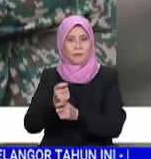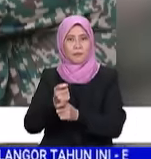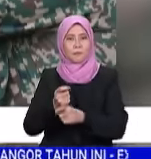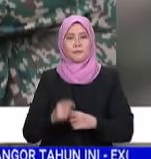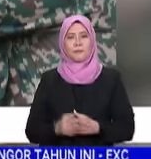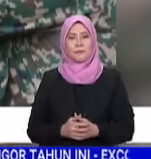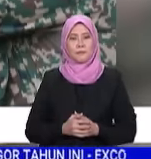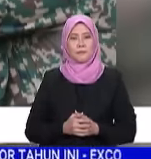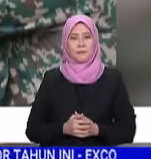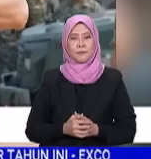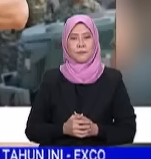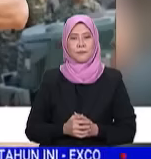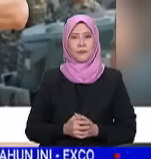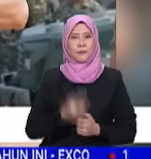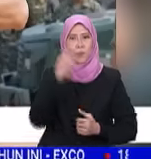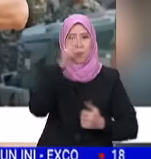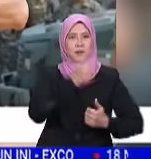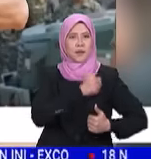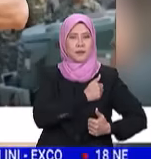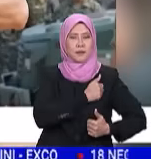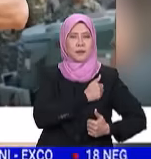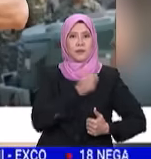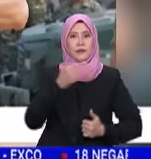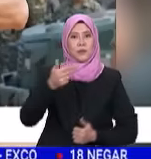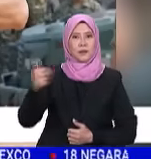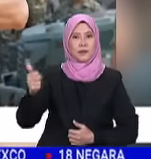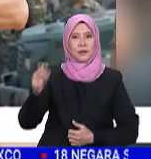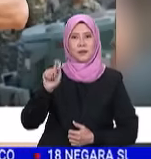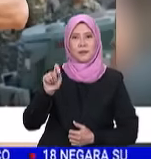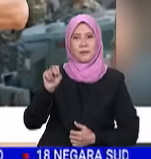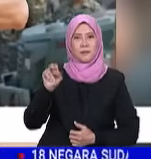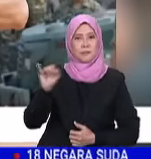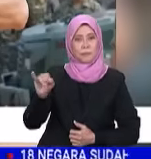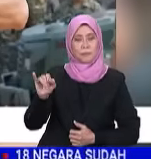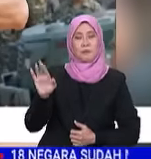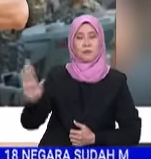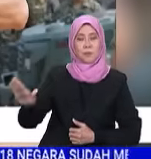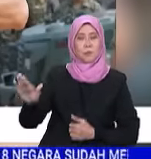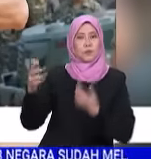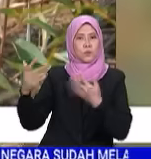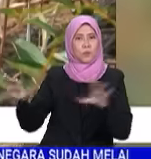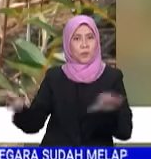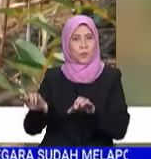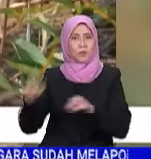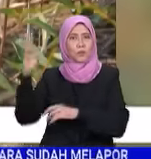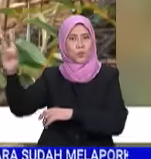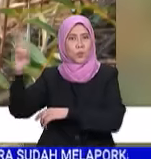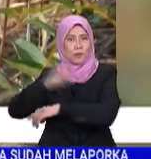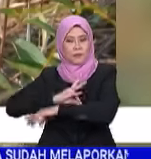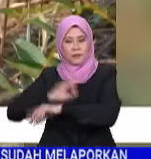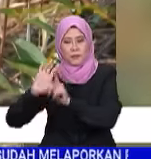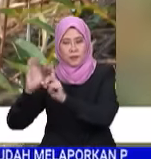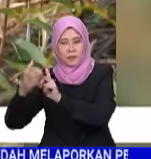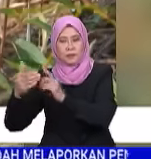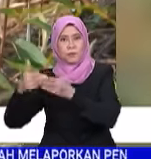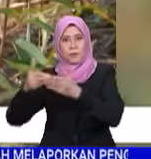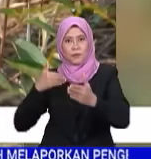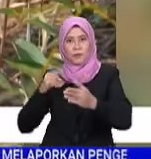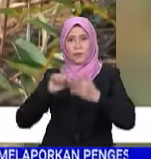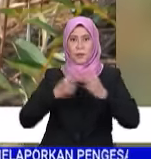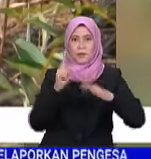ditetapkan bagi anggota tentera Nasional Indonesia TNI mereka telah menjalani tujuh hari kuarantin sebelum memulakan